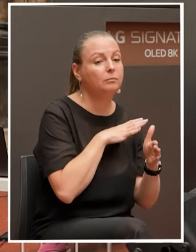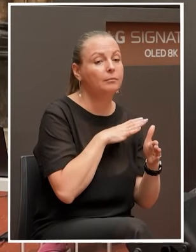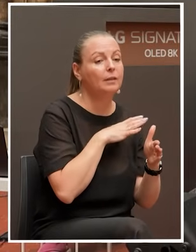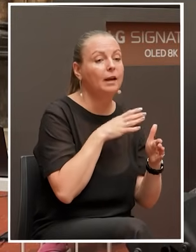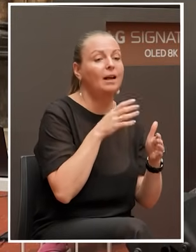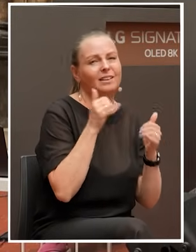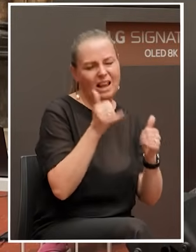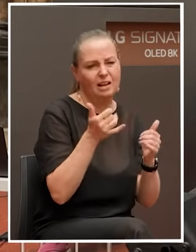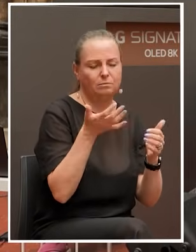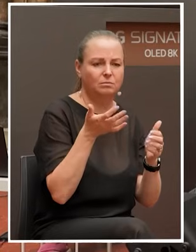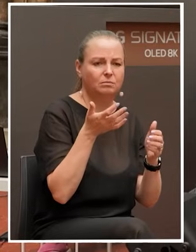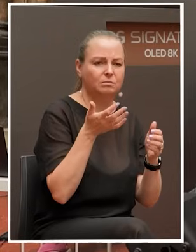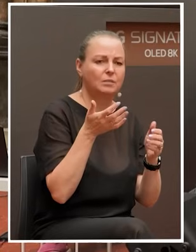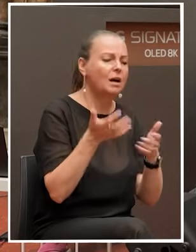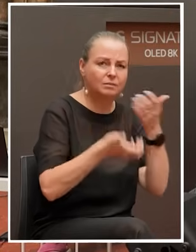исследователями,